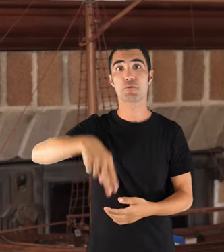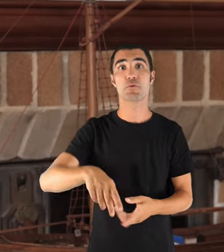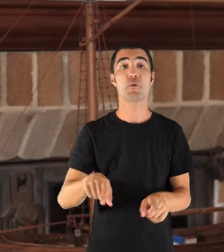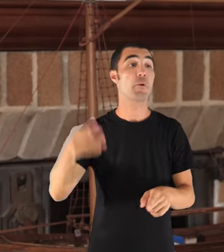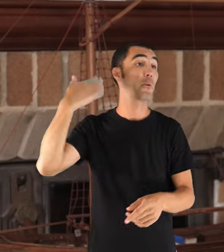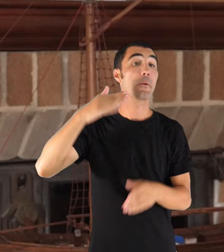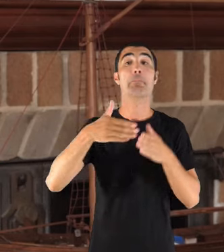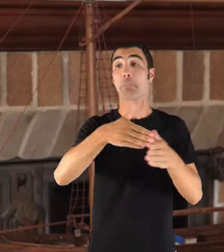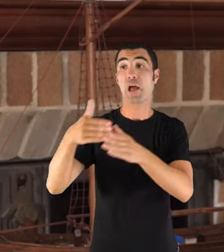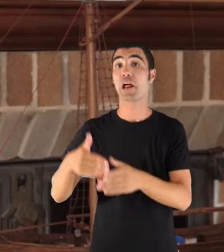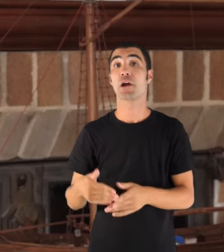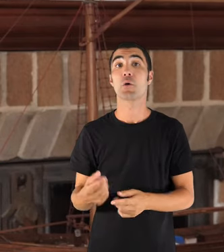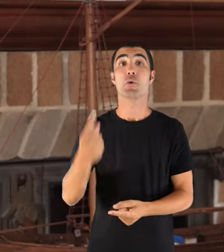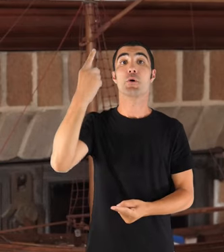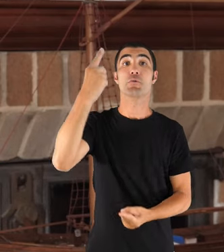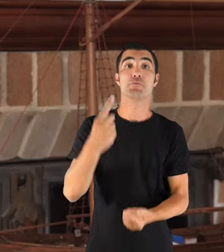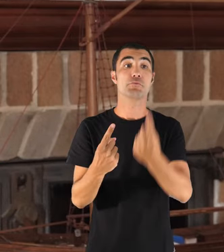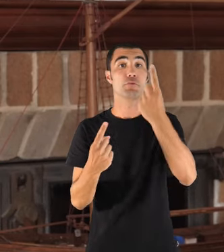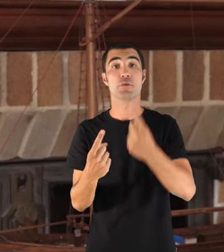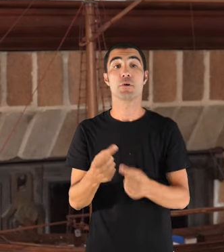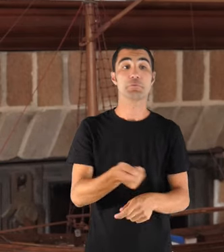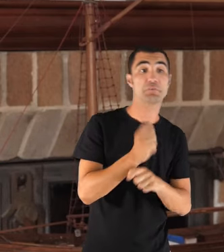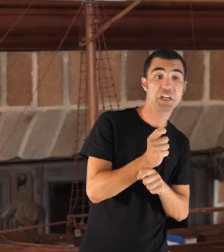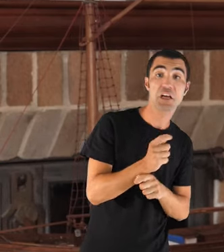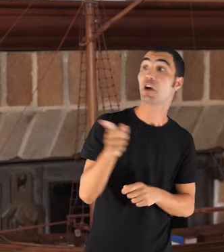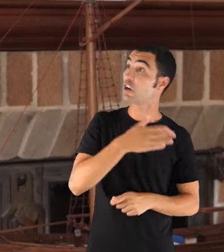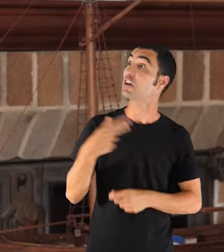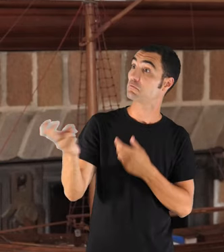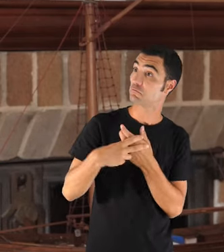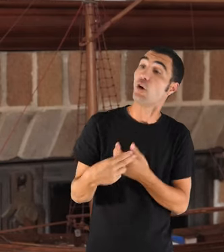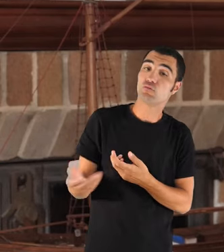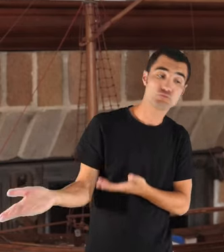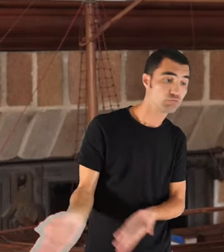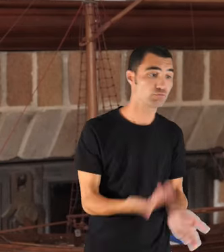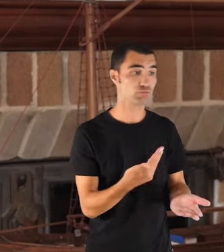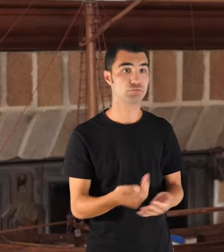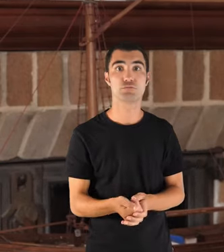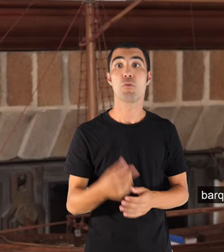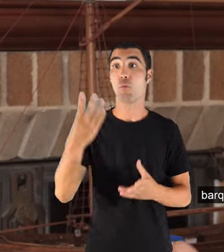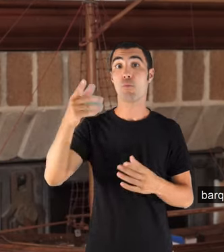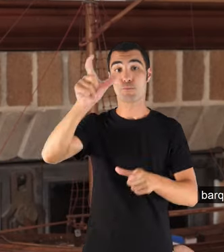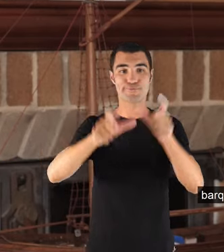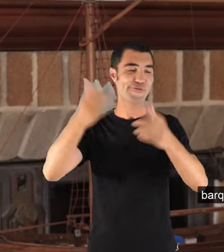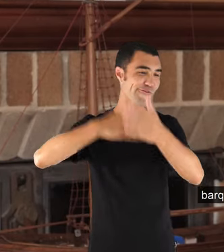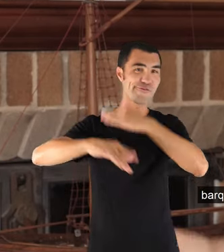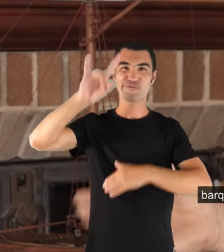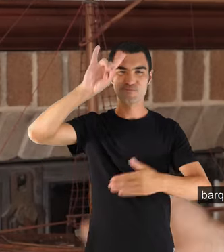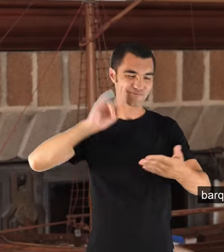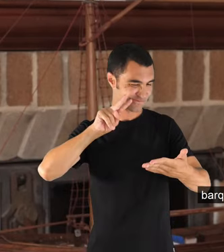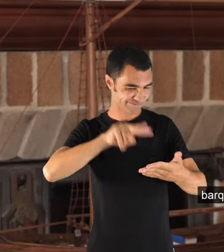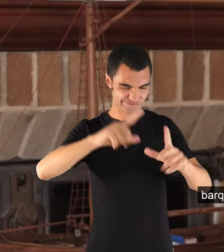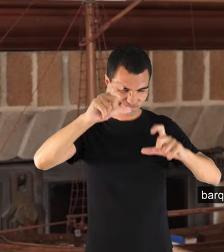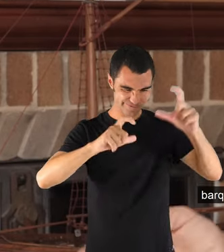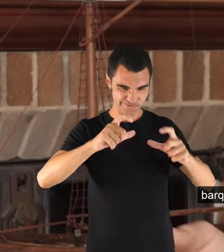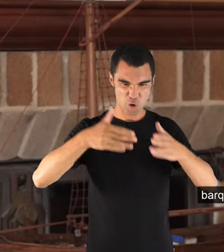feien les dues coses, si qualcú volia anar, fins a moltes fotografies se volen de vegades barques del bou